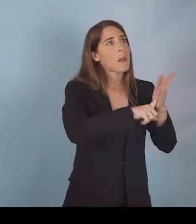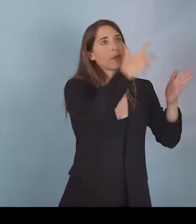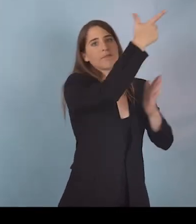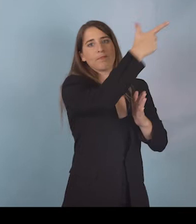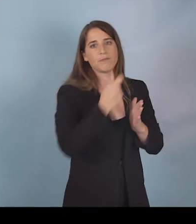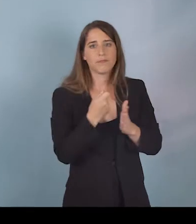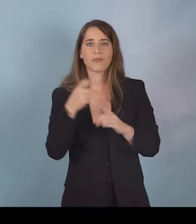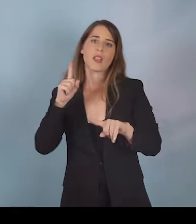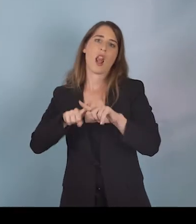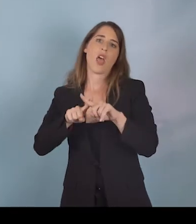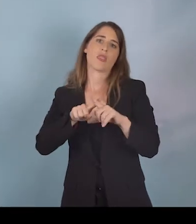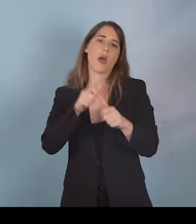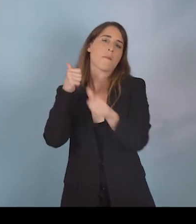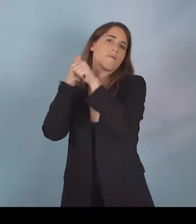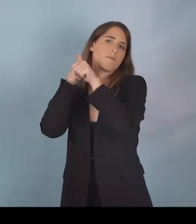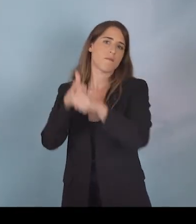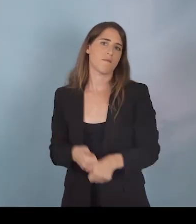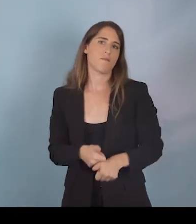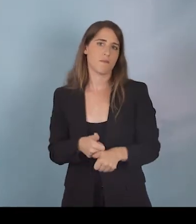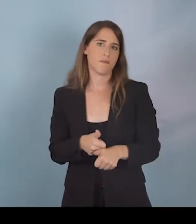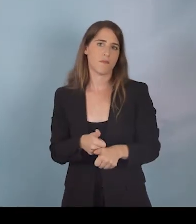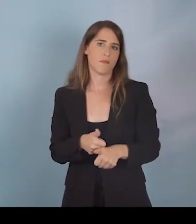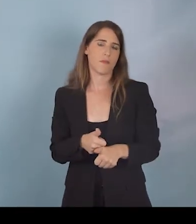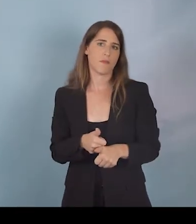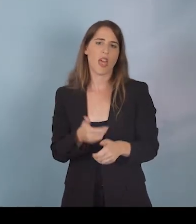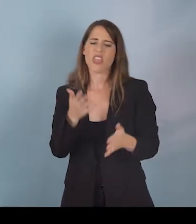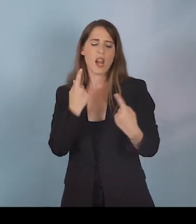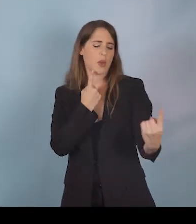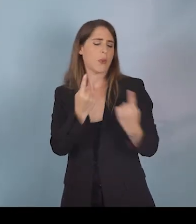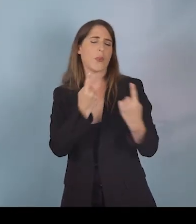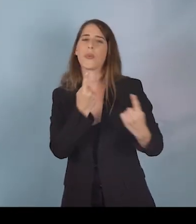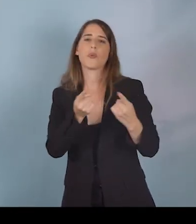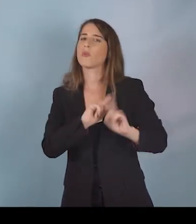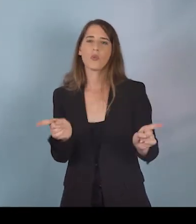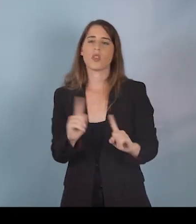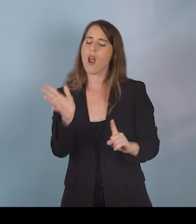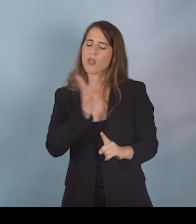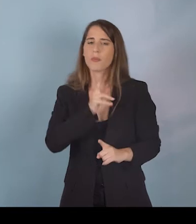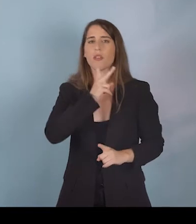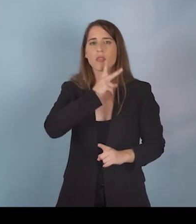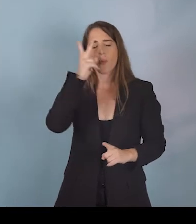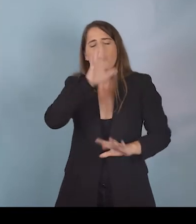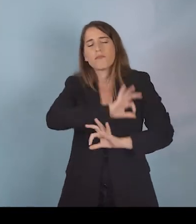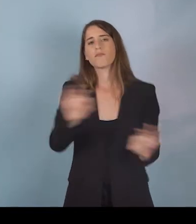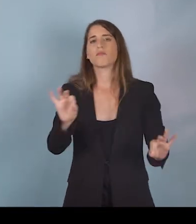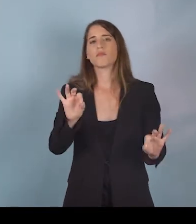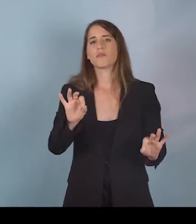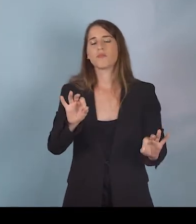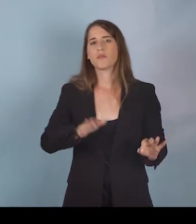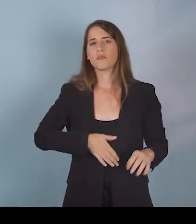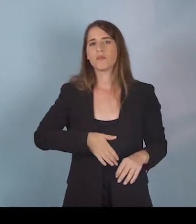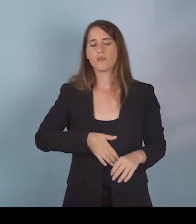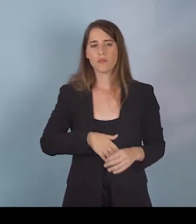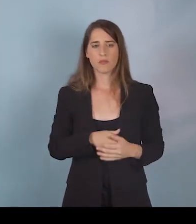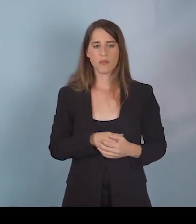άλλες χώρες, αλλά αυτά τα βήματα πρέπει οπωσδήποτε να γίνουν, γιατί αφορά όλους μας και δεν είναι και διαπραγματεύσιμα σαν